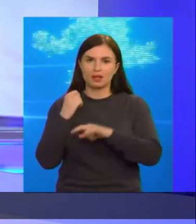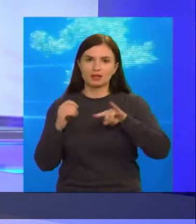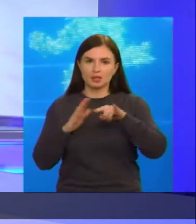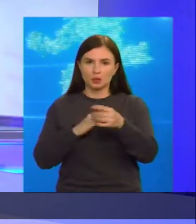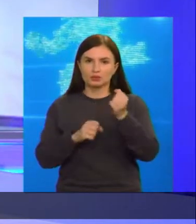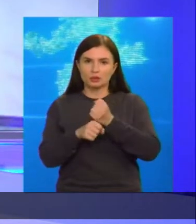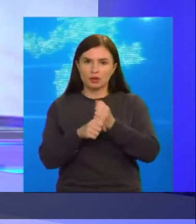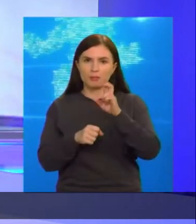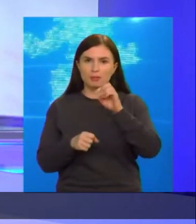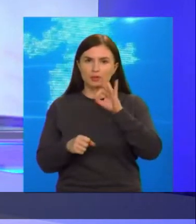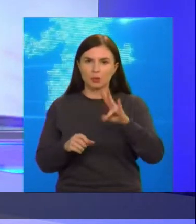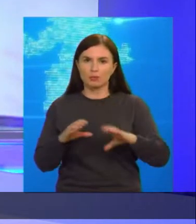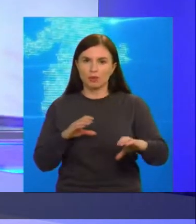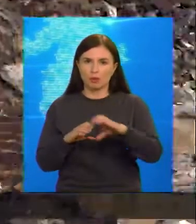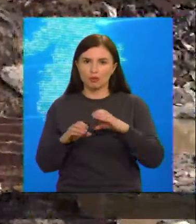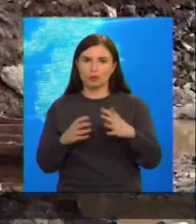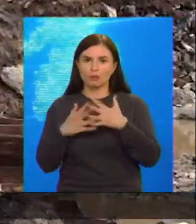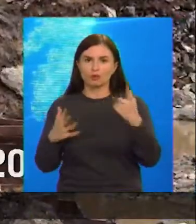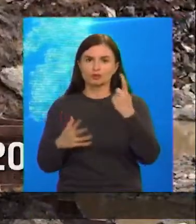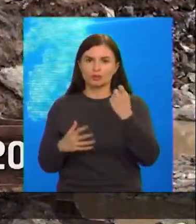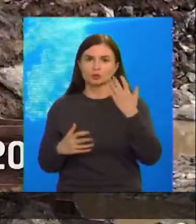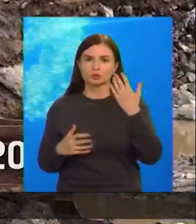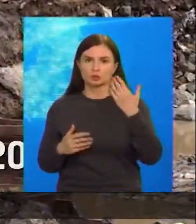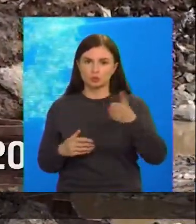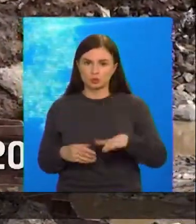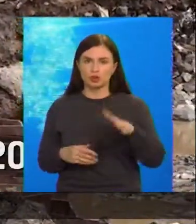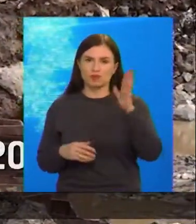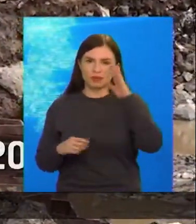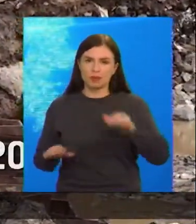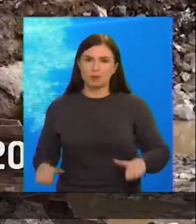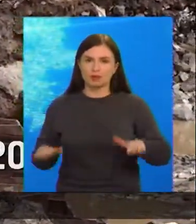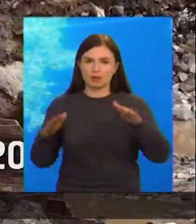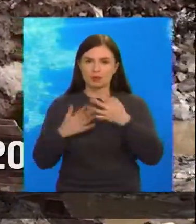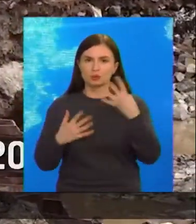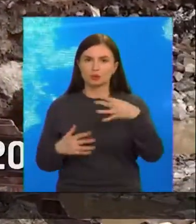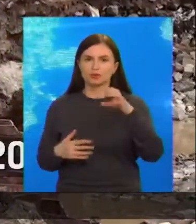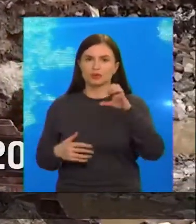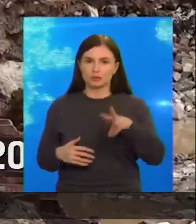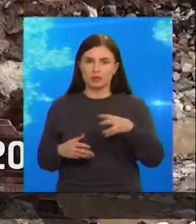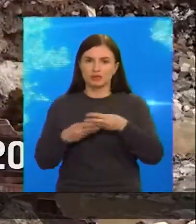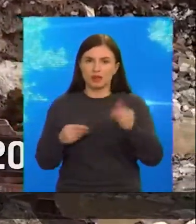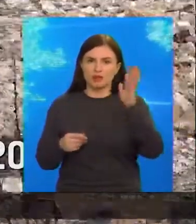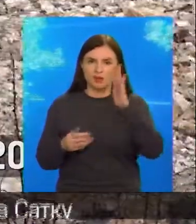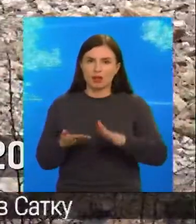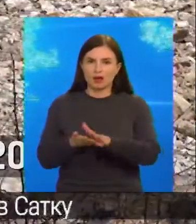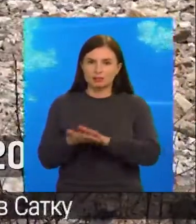Их понадобилось более 100 штук. В конце прошлой недели вода в реке поднялась почти на 40 сантиметров. Талые воды размыли грунт рядом с дамбой. Возникла